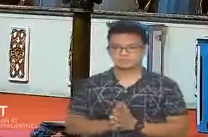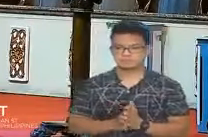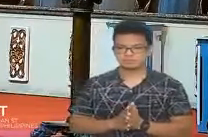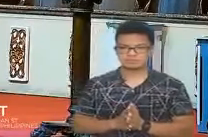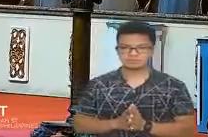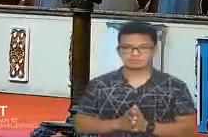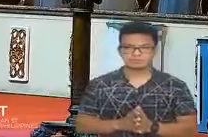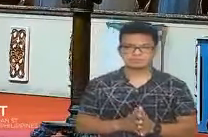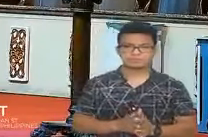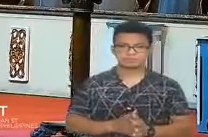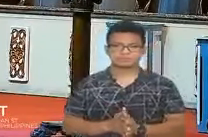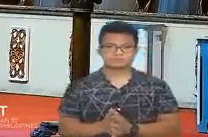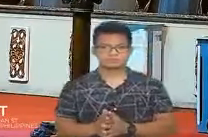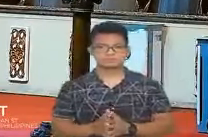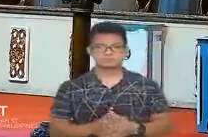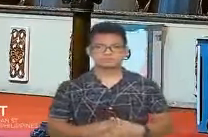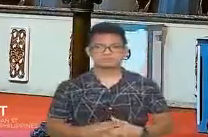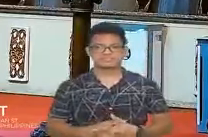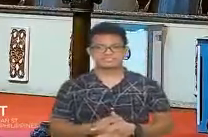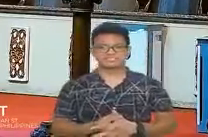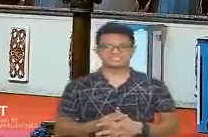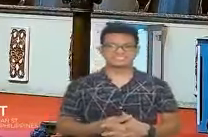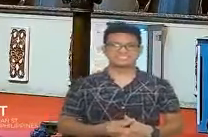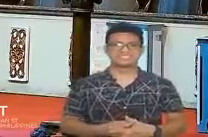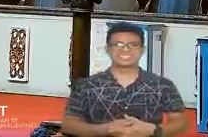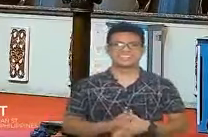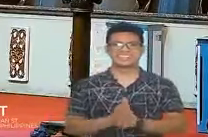Wa ko may mga tawagon, pero basi ba?